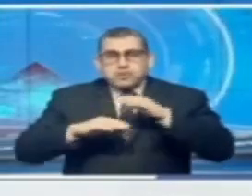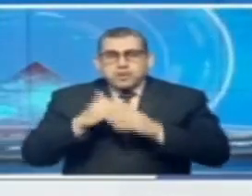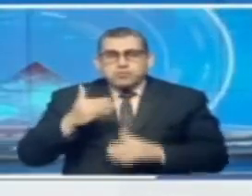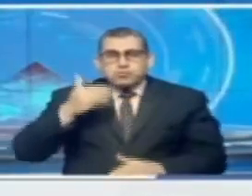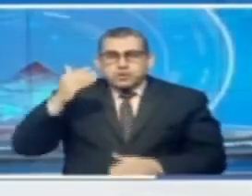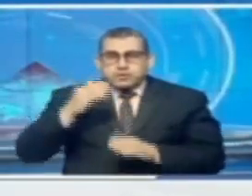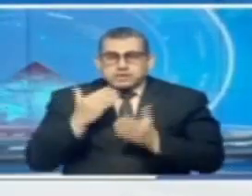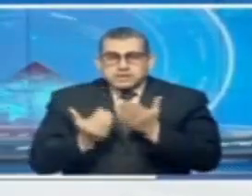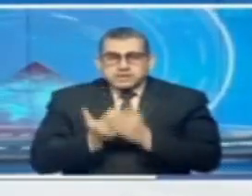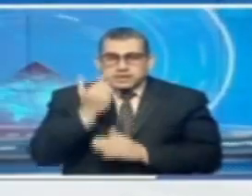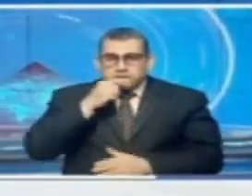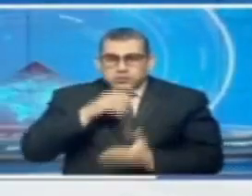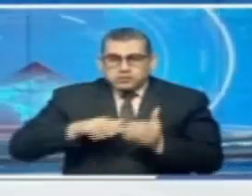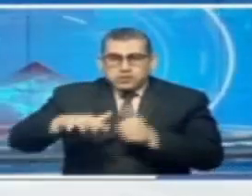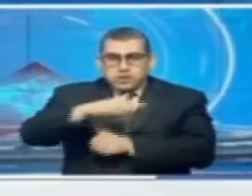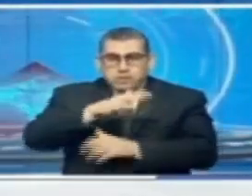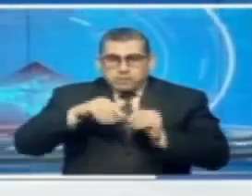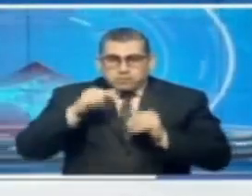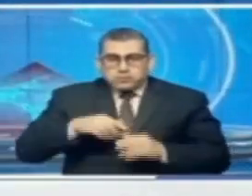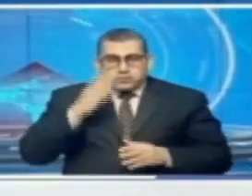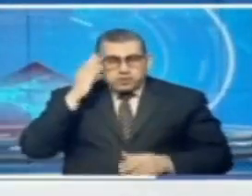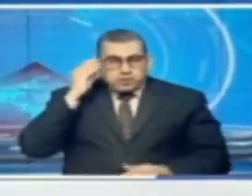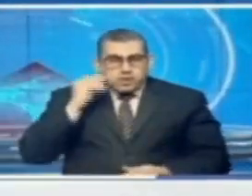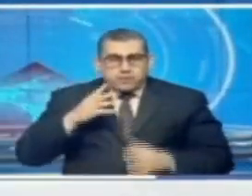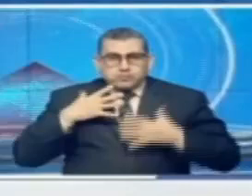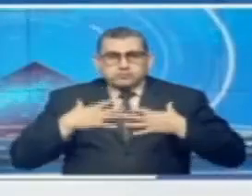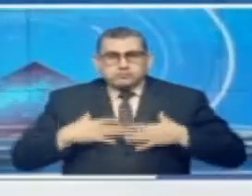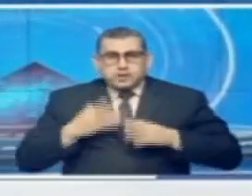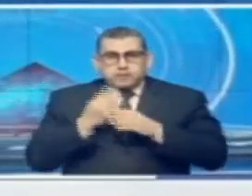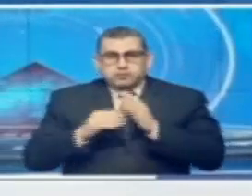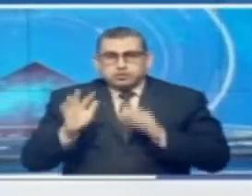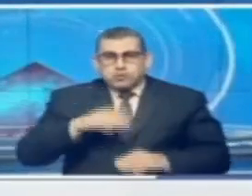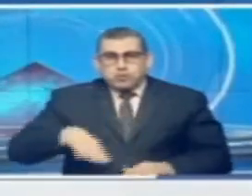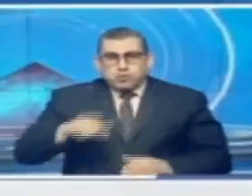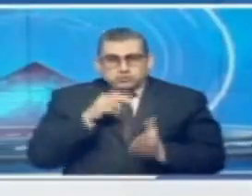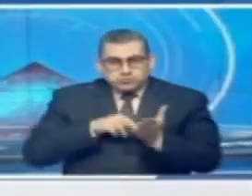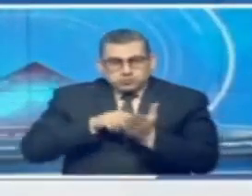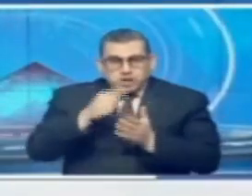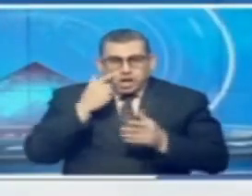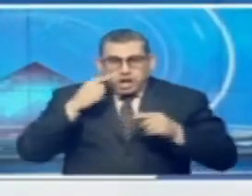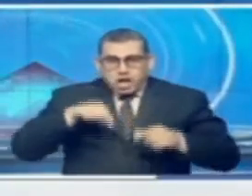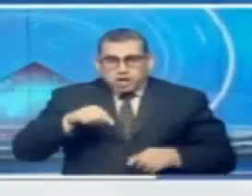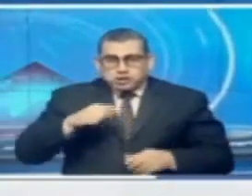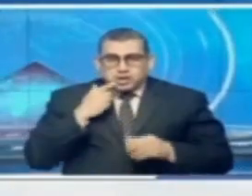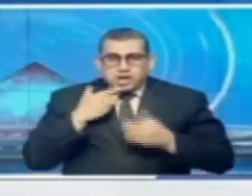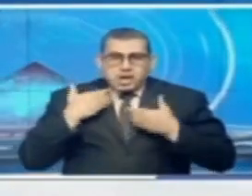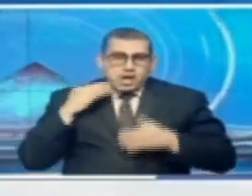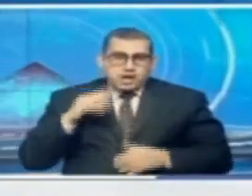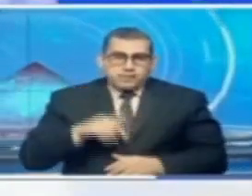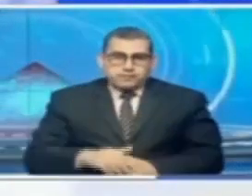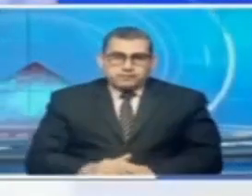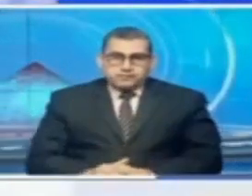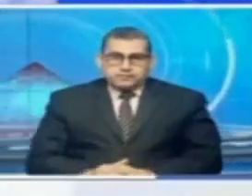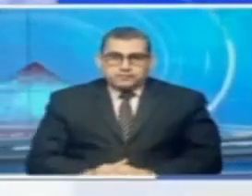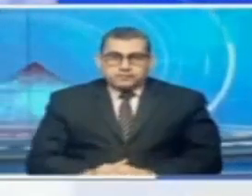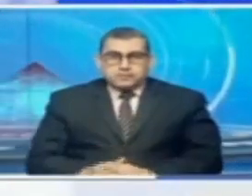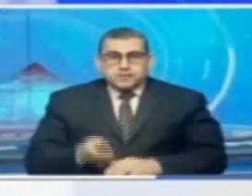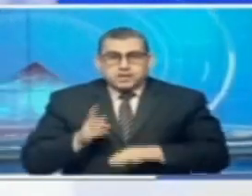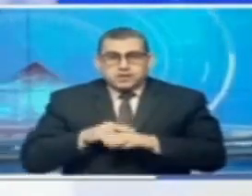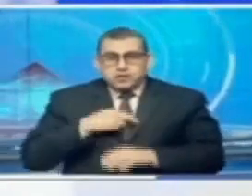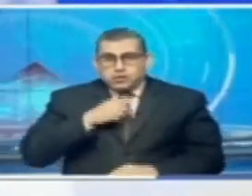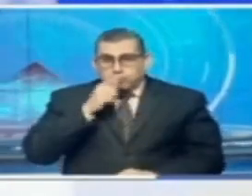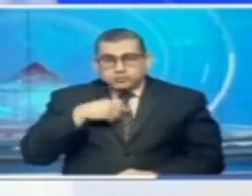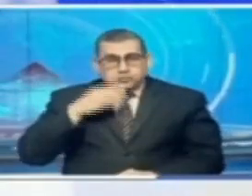جديد لهذا الوطن ينعم فيه جميع أبناء الشعب بسبل العيش الكريم. كما لا